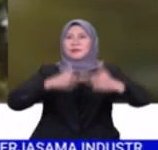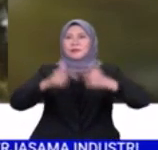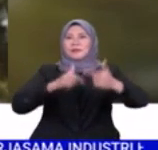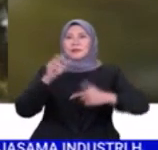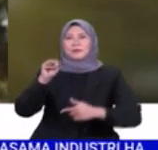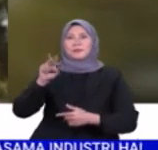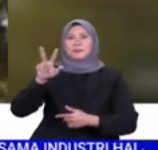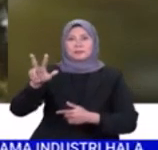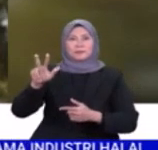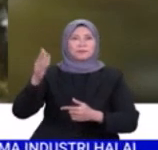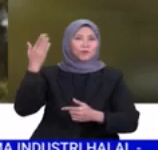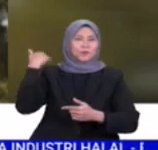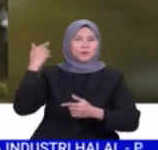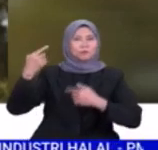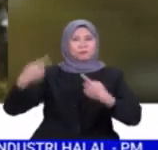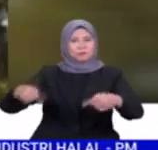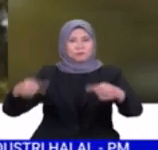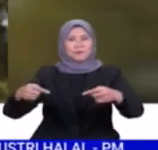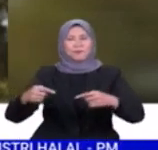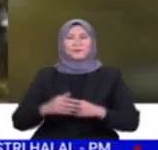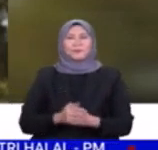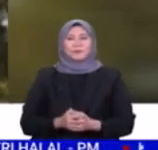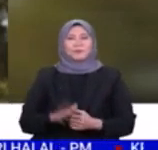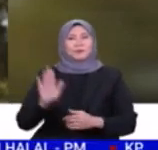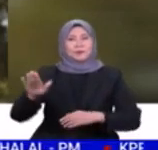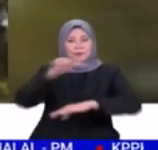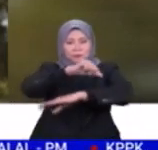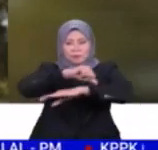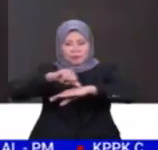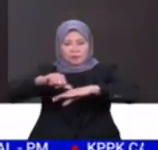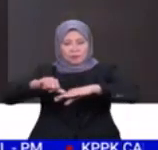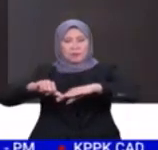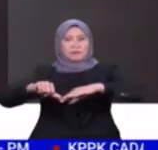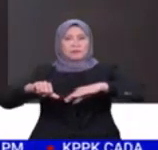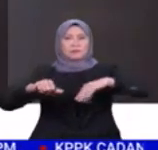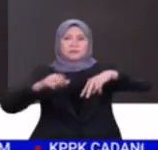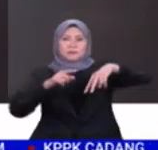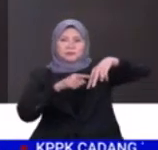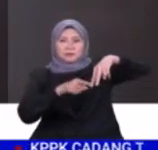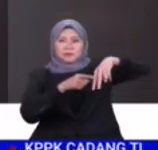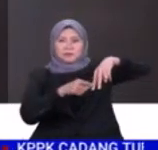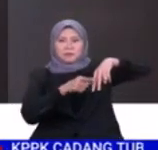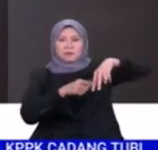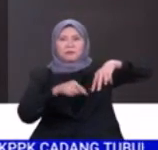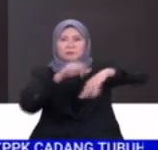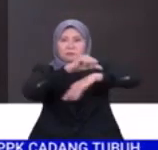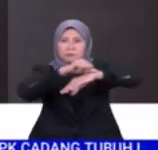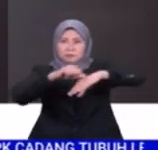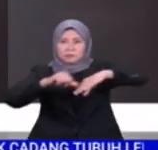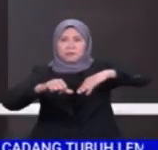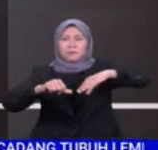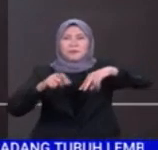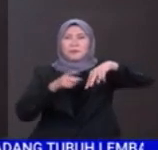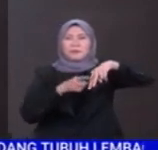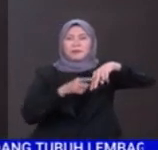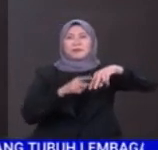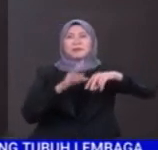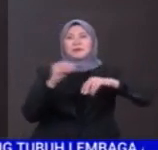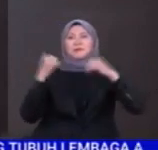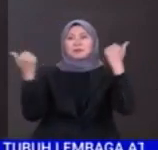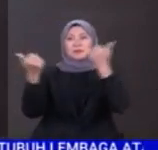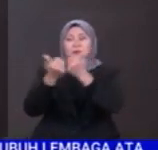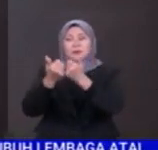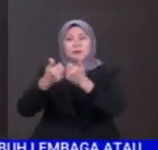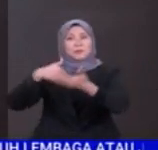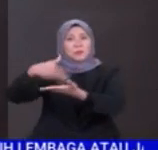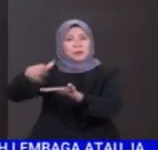M3 sebelum ini terdahulu Azizan pernah menjalani pembedahan membuang sebahagian syaraf di pohonnya dapat itu Persatuan bola sepak